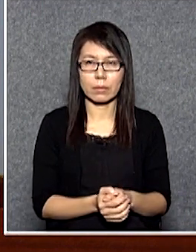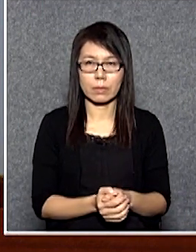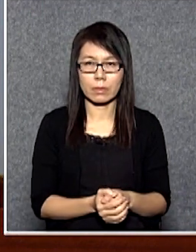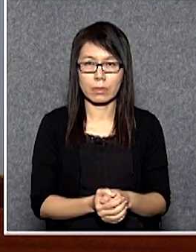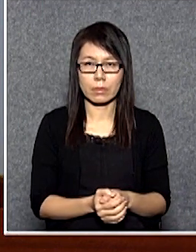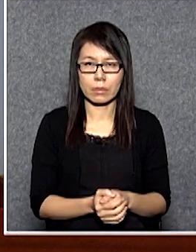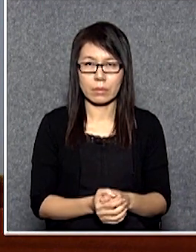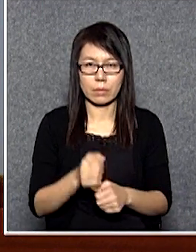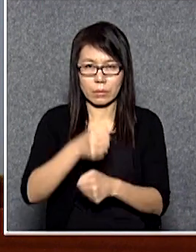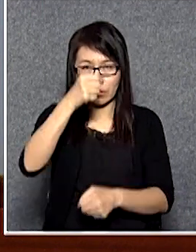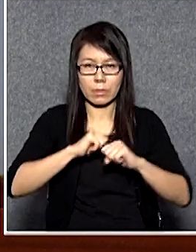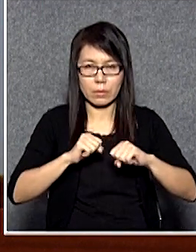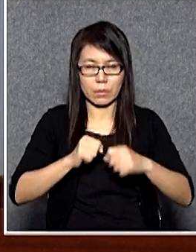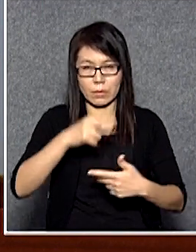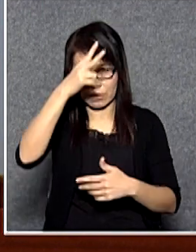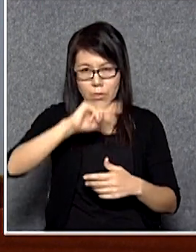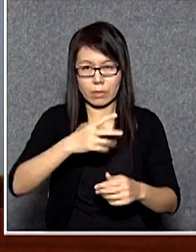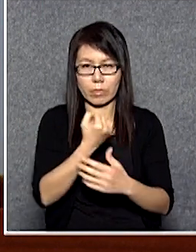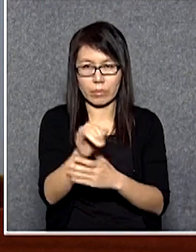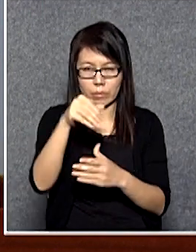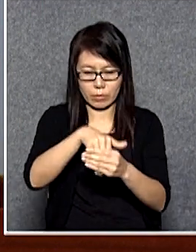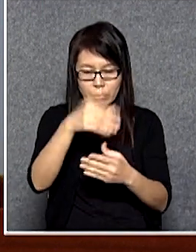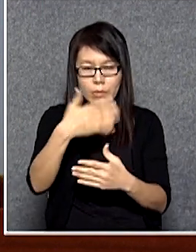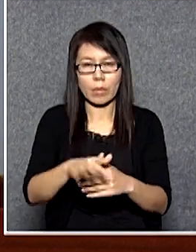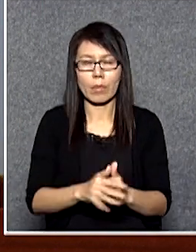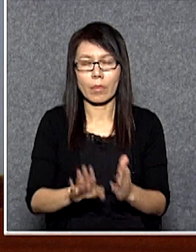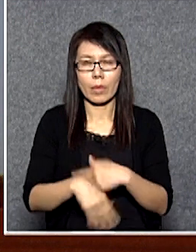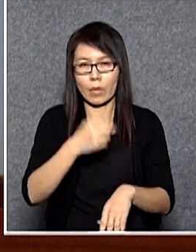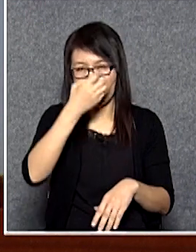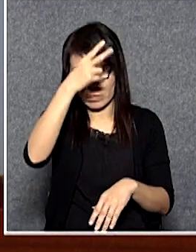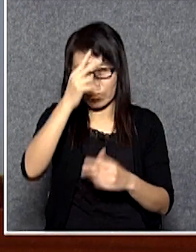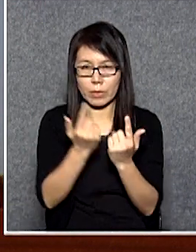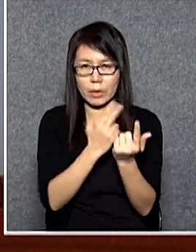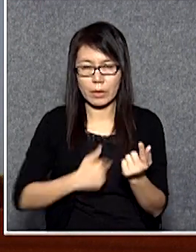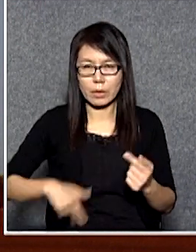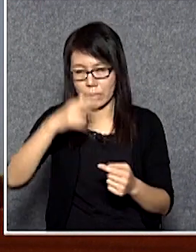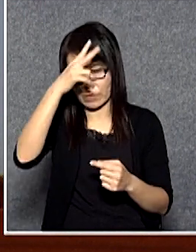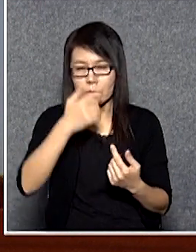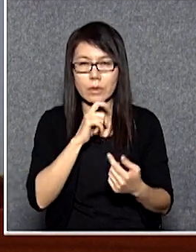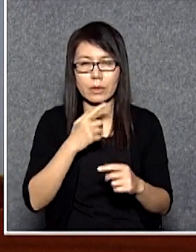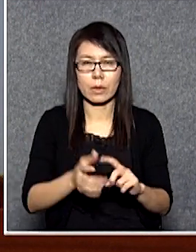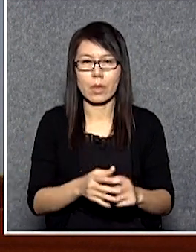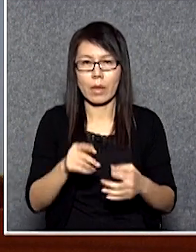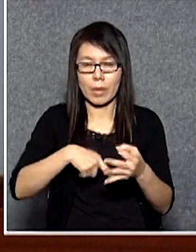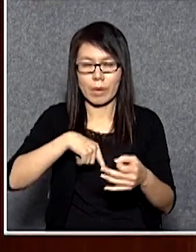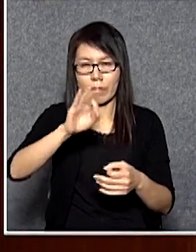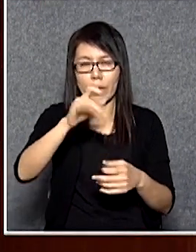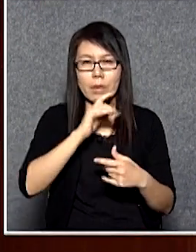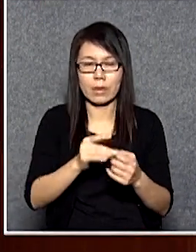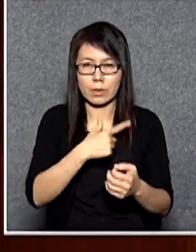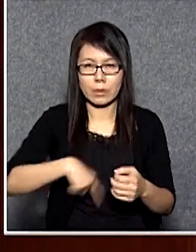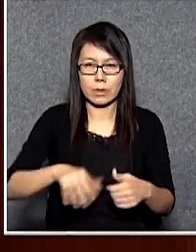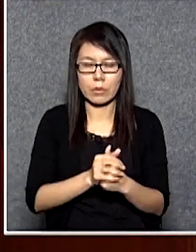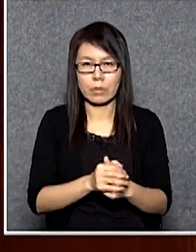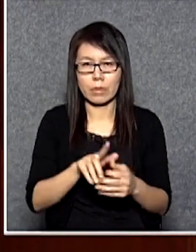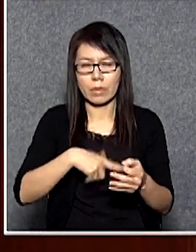雨傘運動同埋政改否決之後，特區政府同埋北京政府咧已經係輸咗整整。 范國威